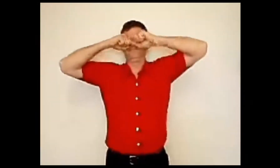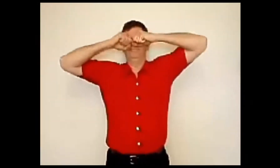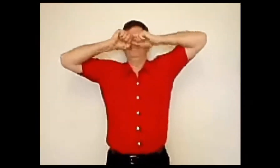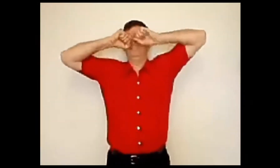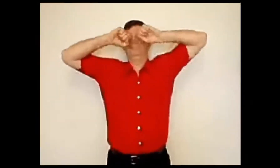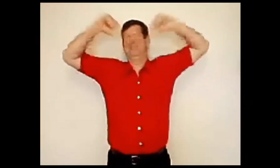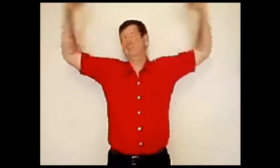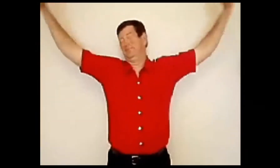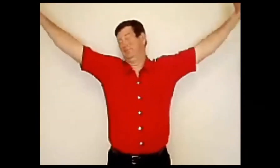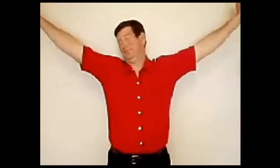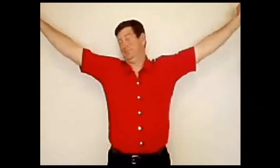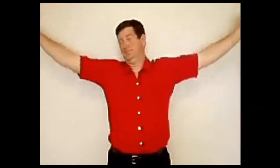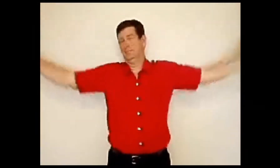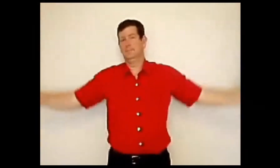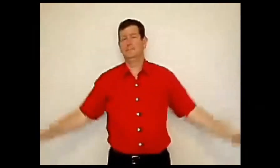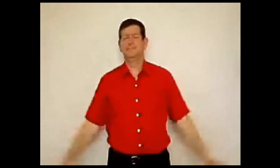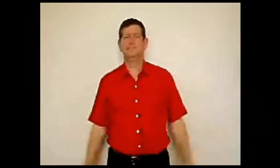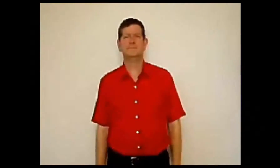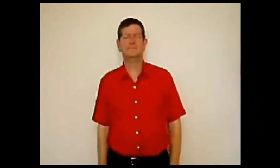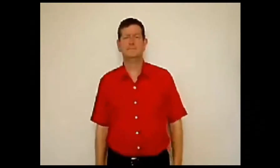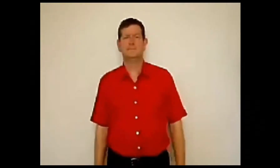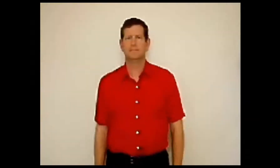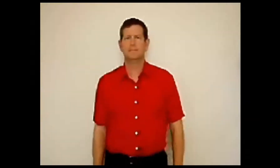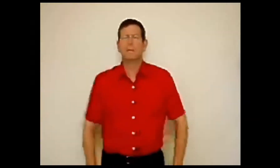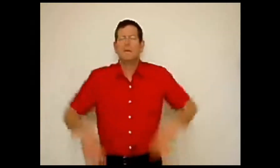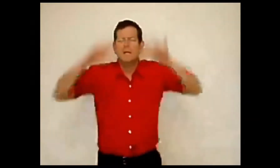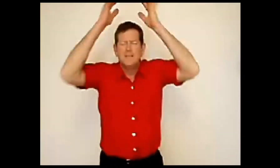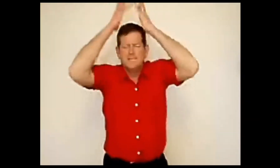Se réveiller.